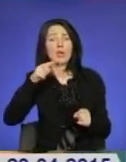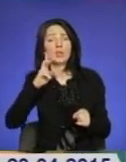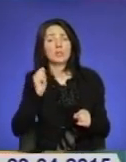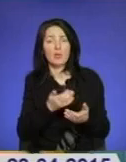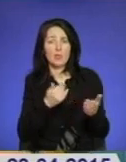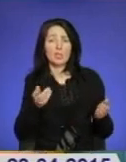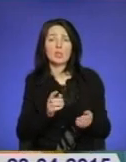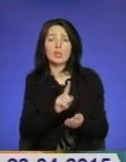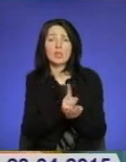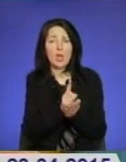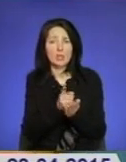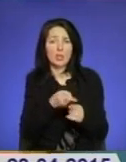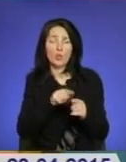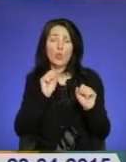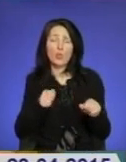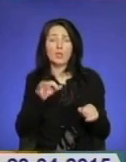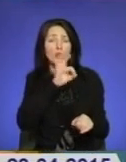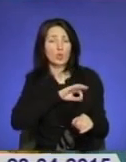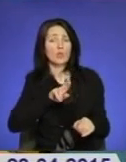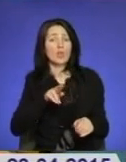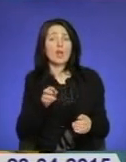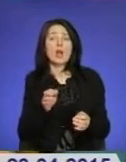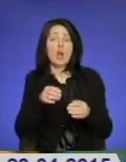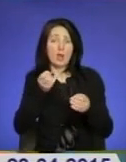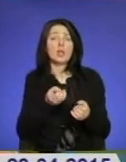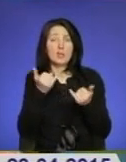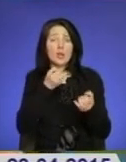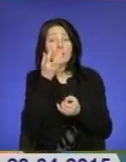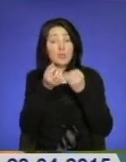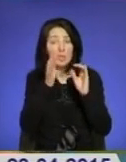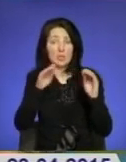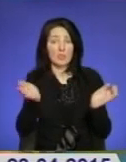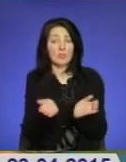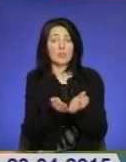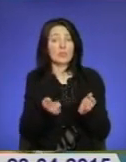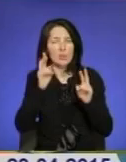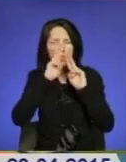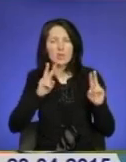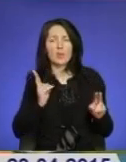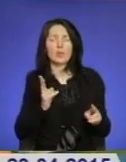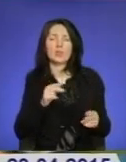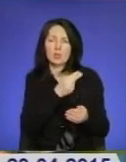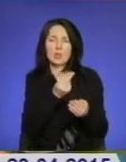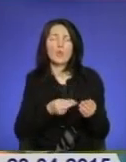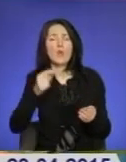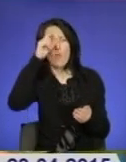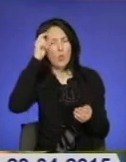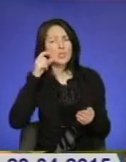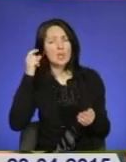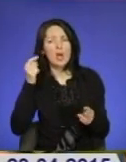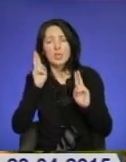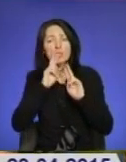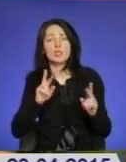козака. Не знаю, як воно буде використовуватись, чи просто як сувенір, чи можливо це буде як вазон